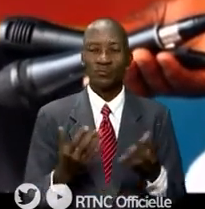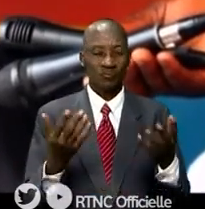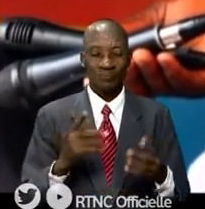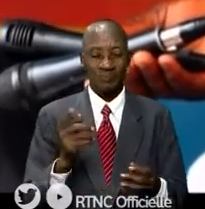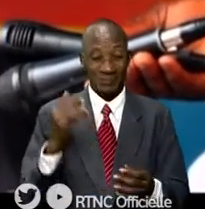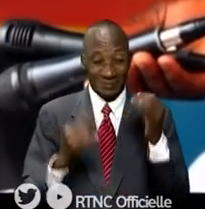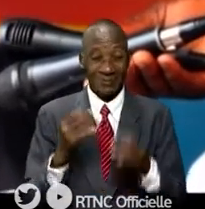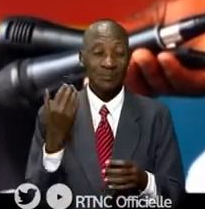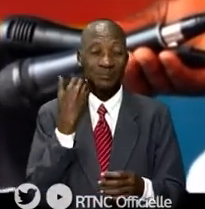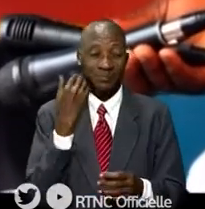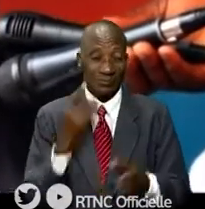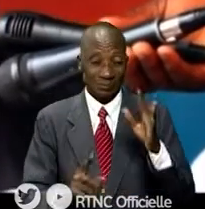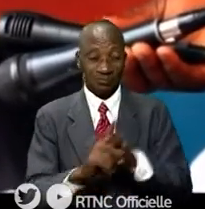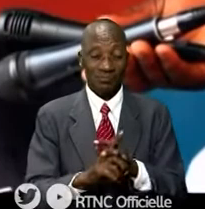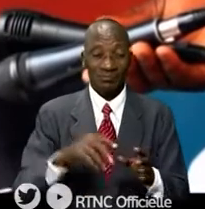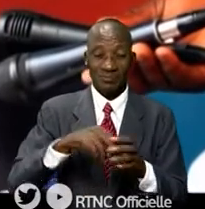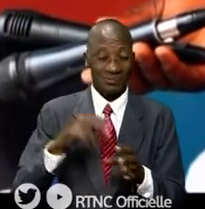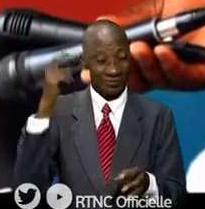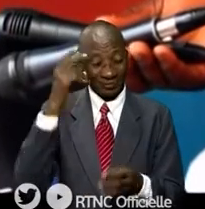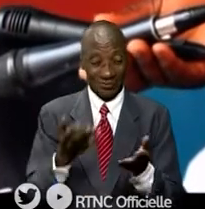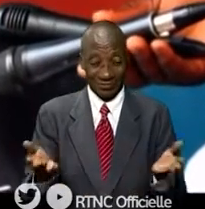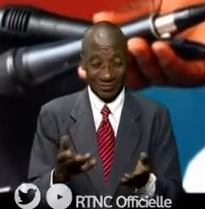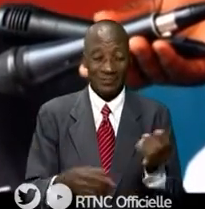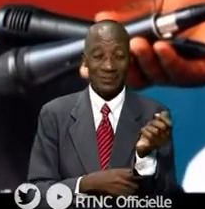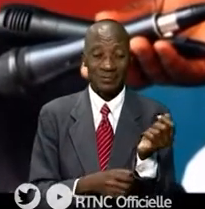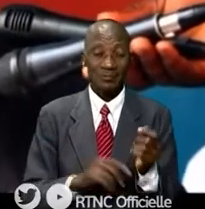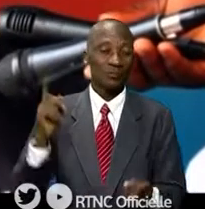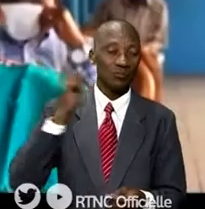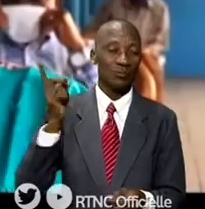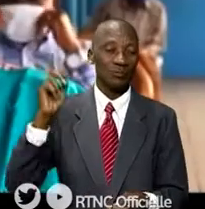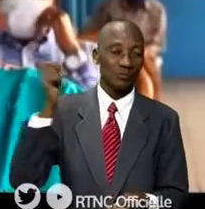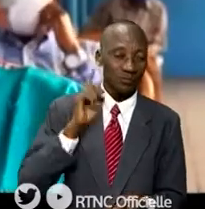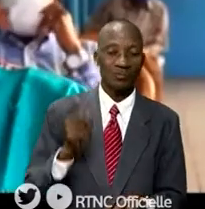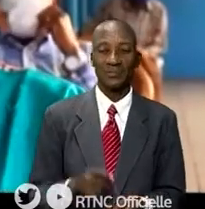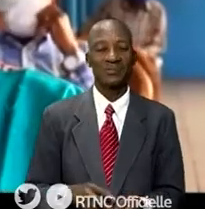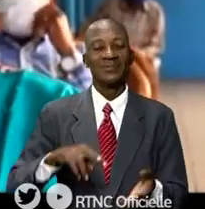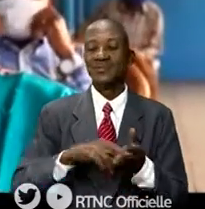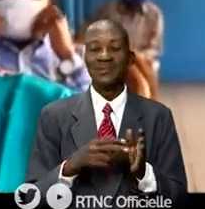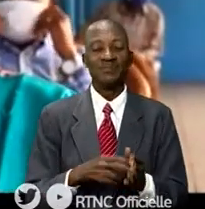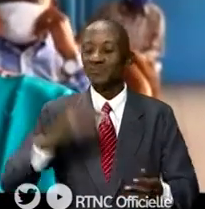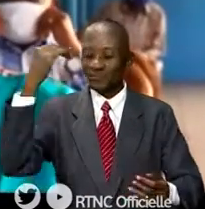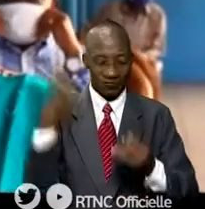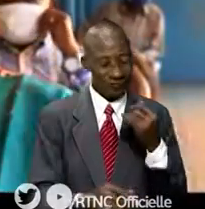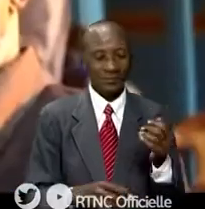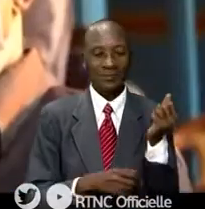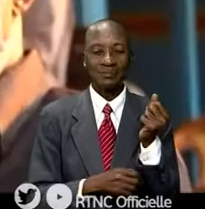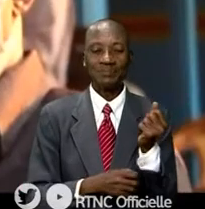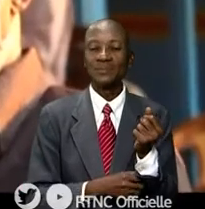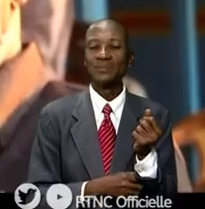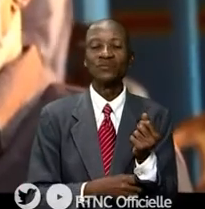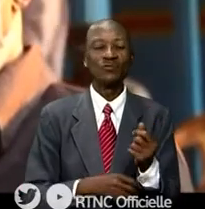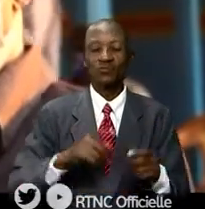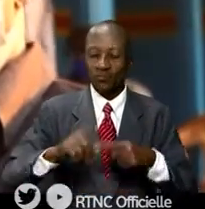milieu où les gens ne croient pas au coronavirus, c'est la fin. Nous aurons à procéder à des distributions de